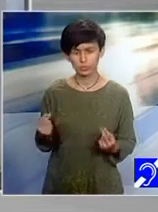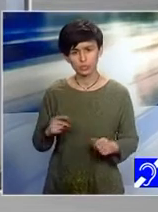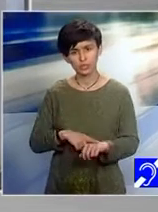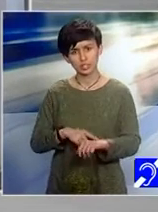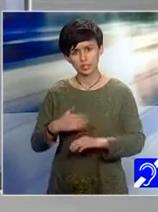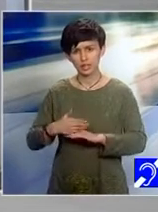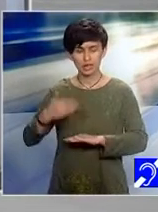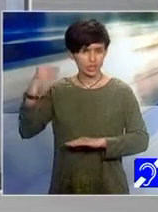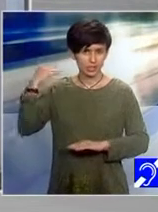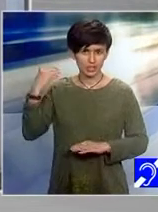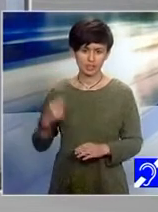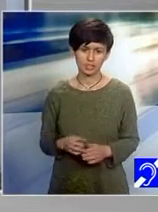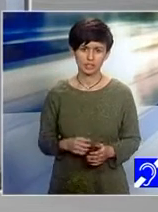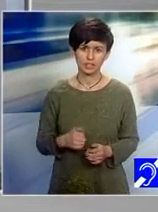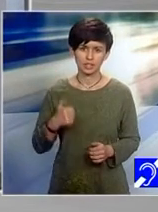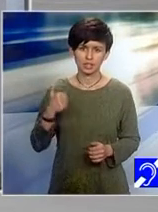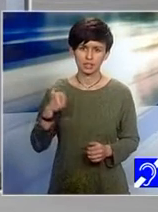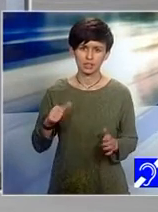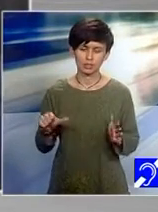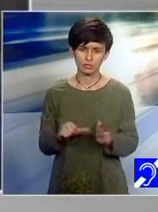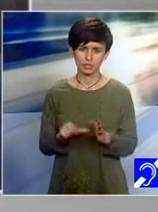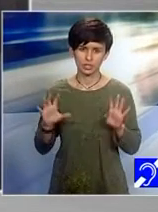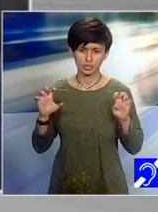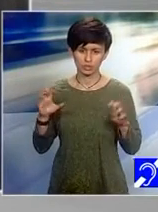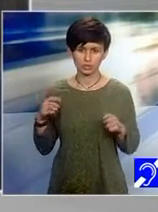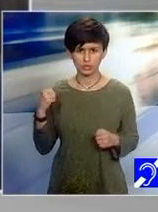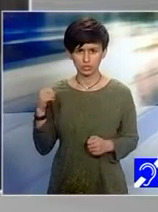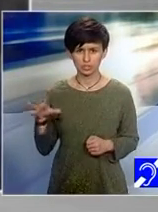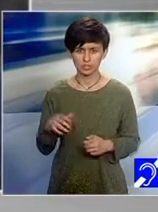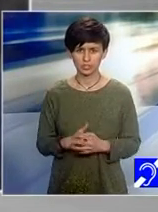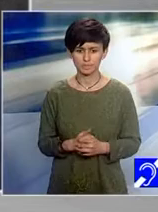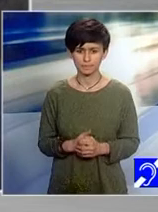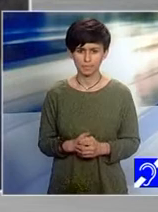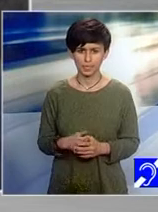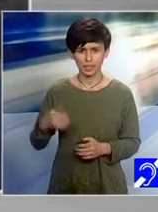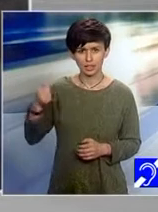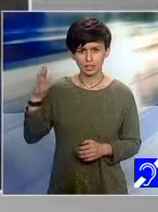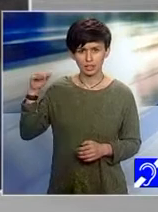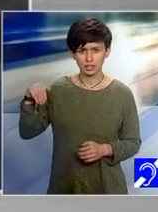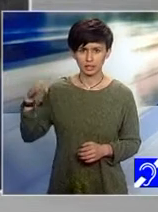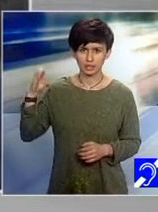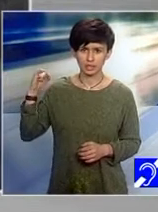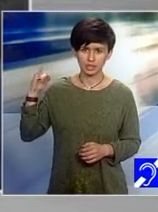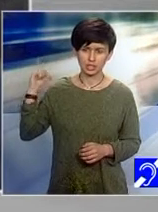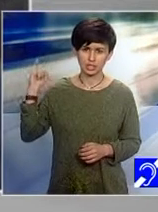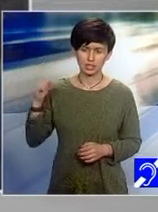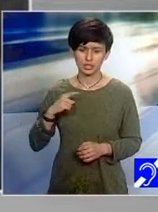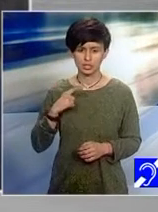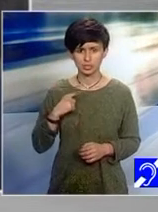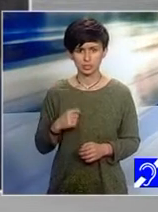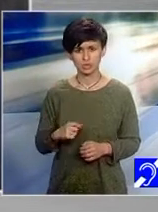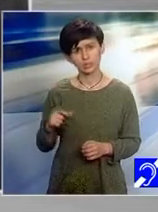de 1915, 24 aprilie. Armenii sunt o componentă importantă a peisajului